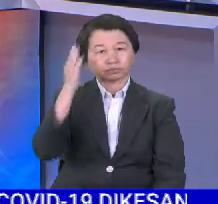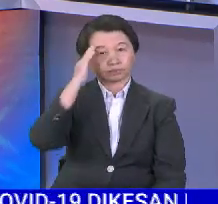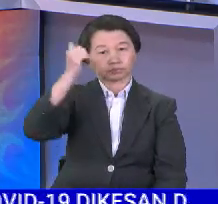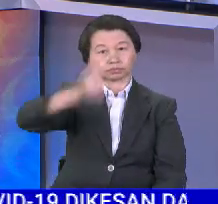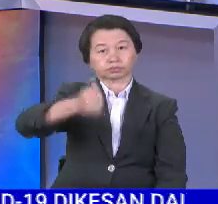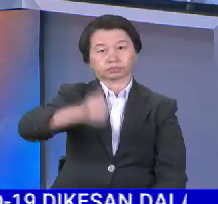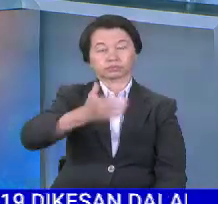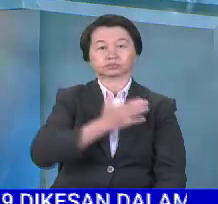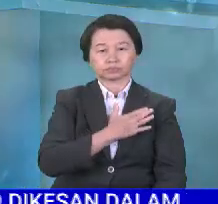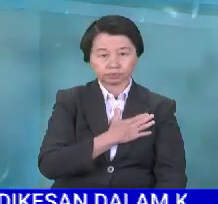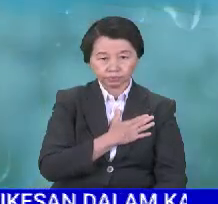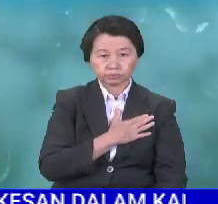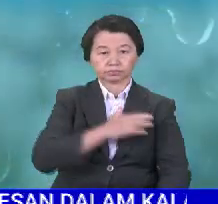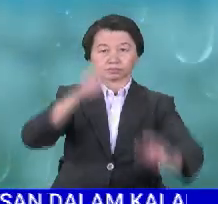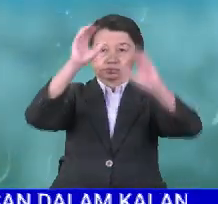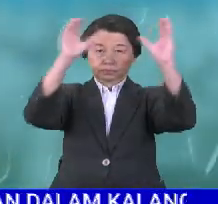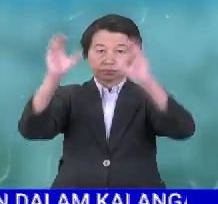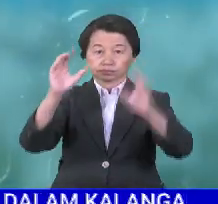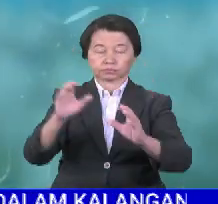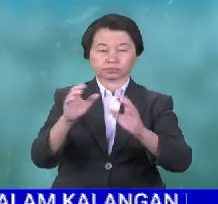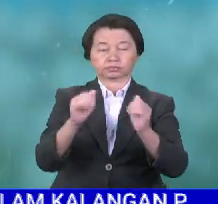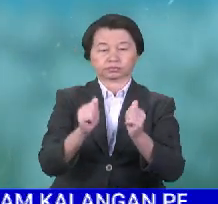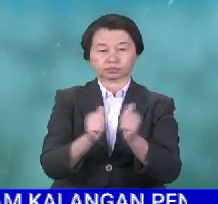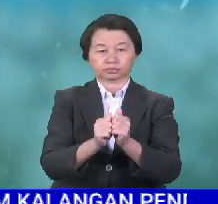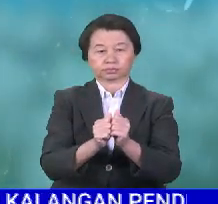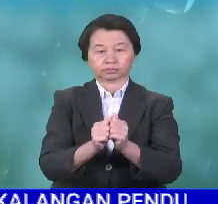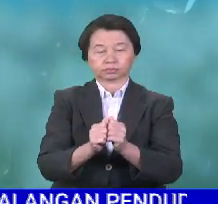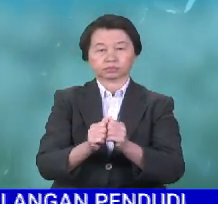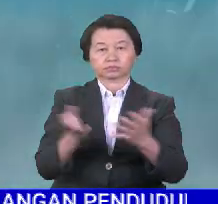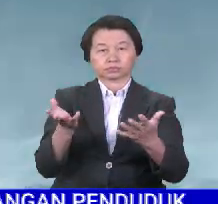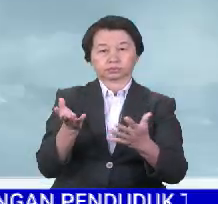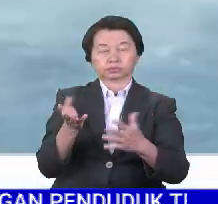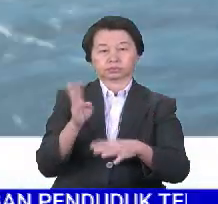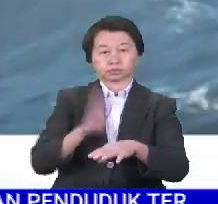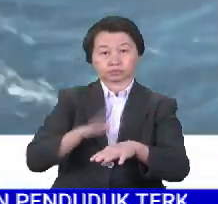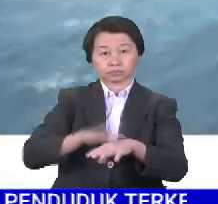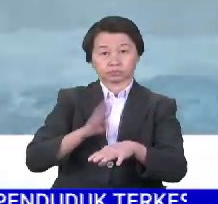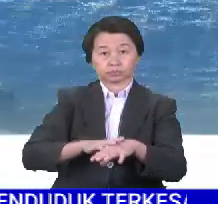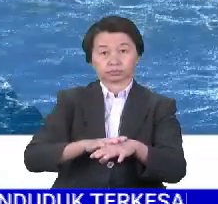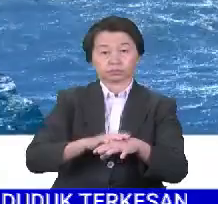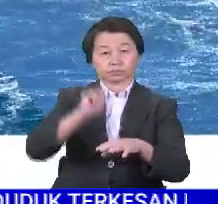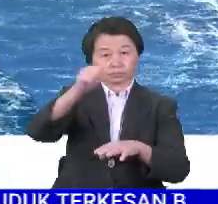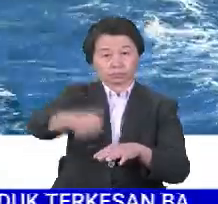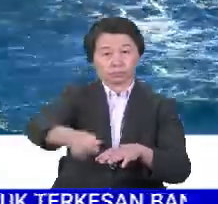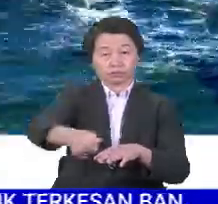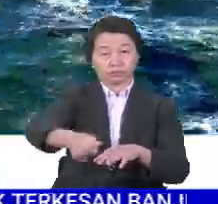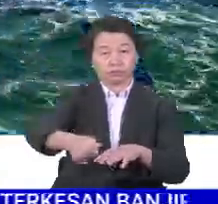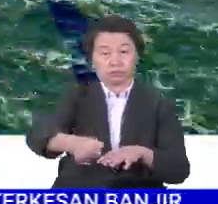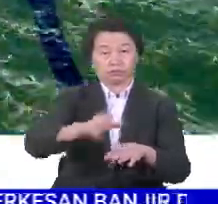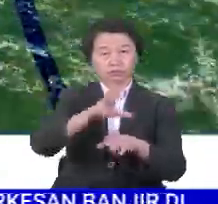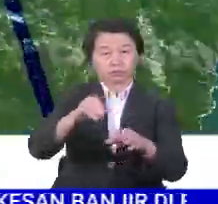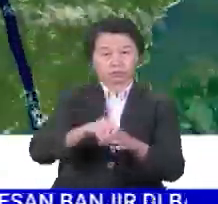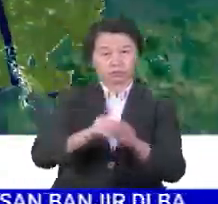Assalamualaikum dan salam sejahtera. Laporan cuaca petang ini kita mulakan dengan amaran yang bakal berkuat kuasa iaitu pada esok hari